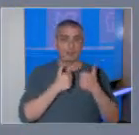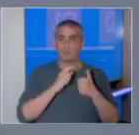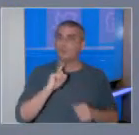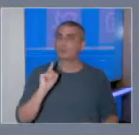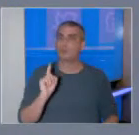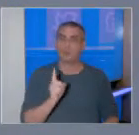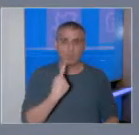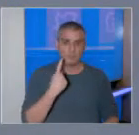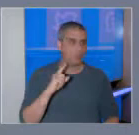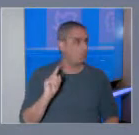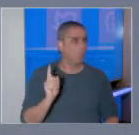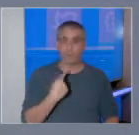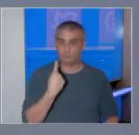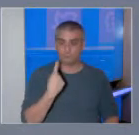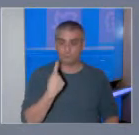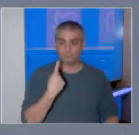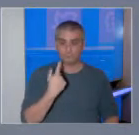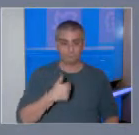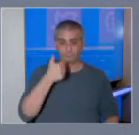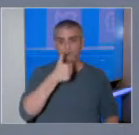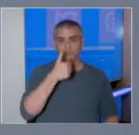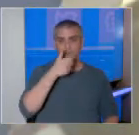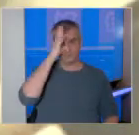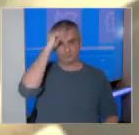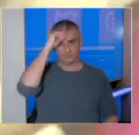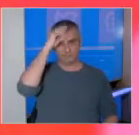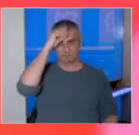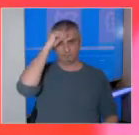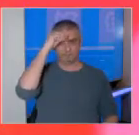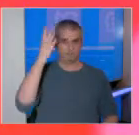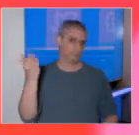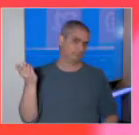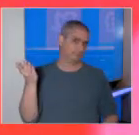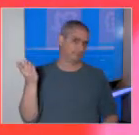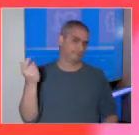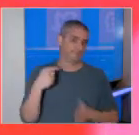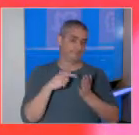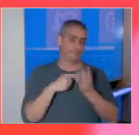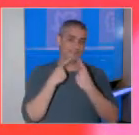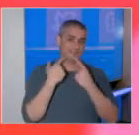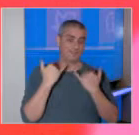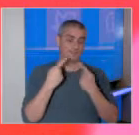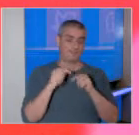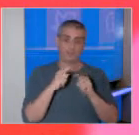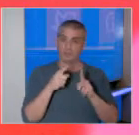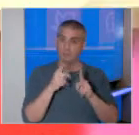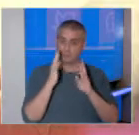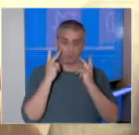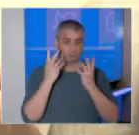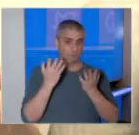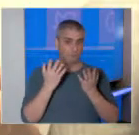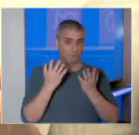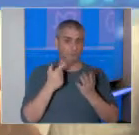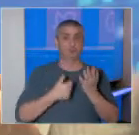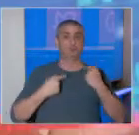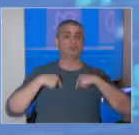כולם, בראשם, גברים. לכן השיח היום בוועדה היה מאוד חשוב.